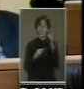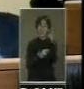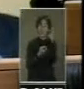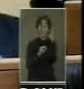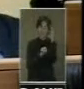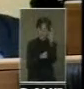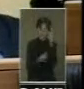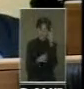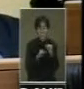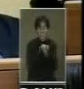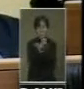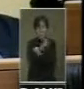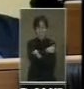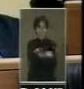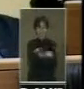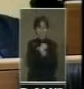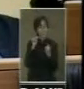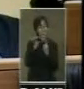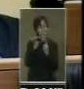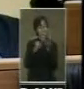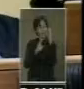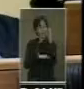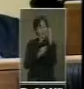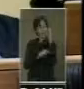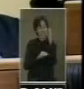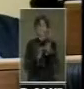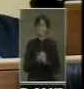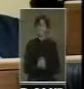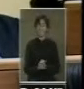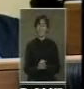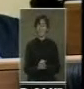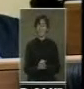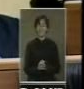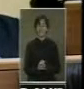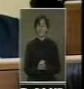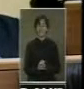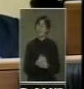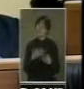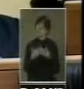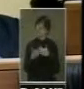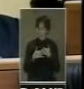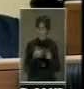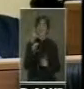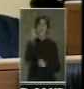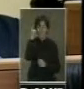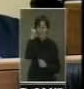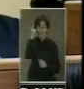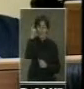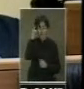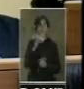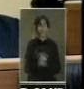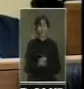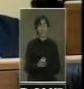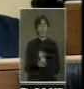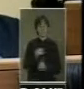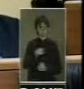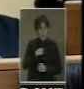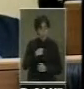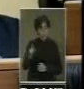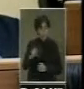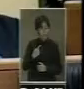ราชนักรบศรีวิชัยก็ไม่อยากเท้าความกันแล้วครับเอาว่าแค่เฉียดกันพอรู้พองามครับเพราะท่านกับผ